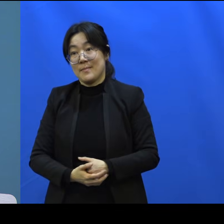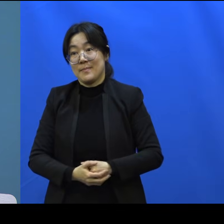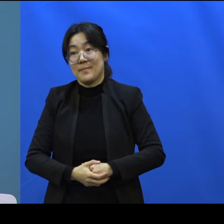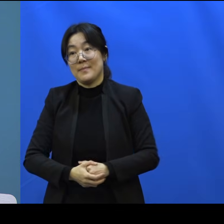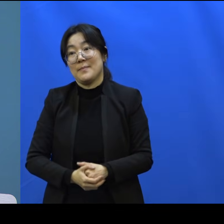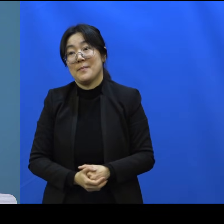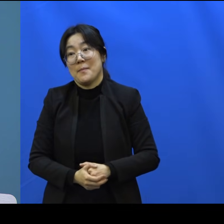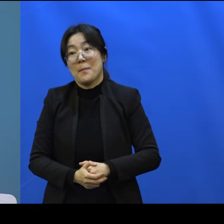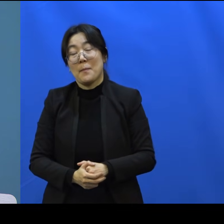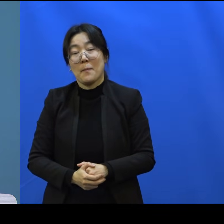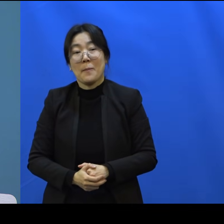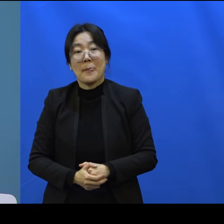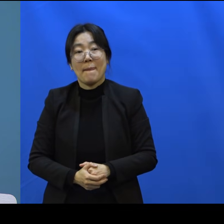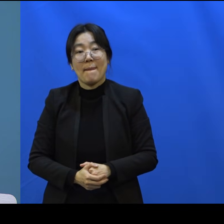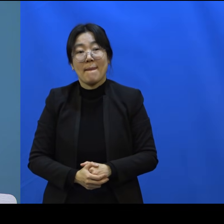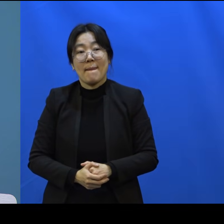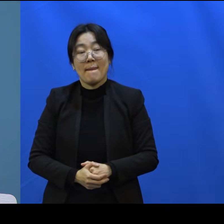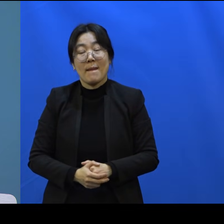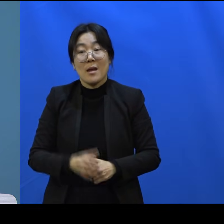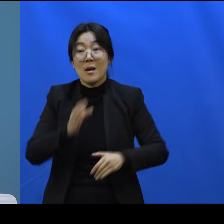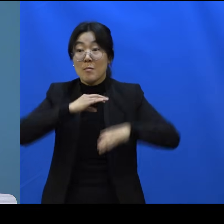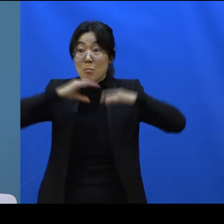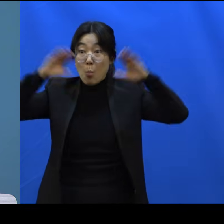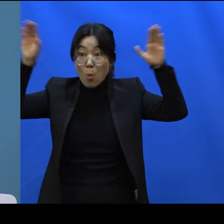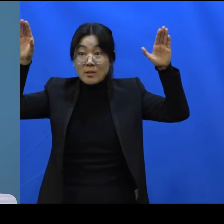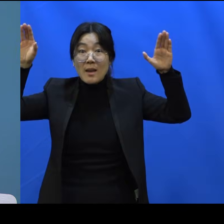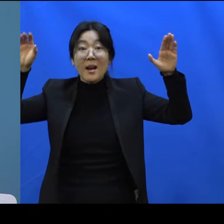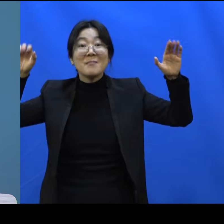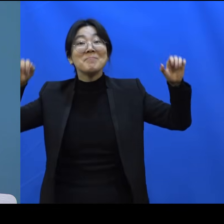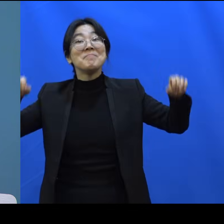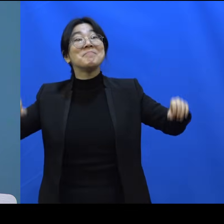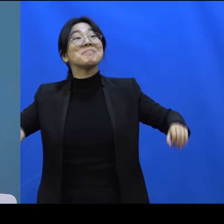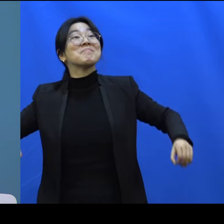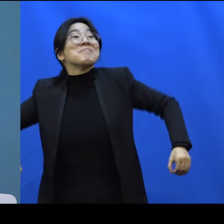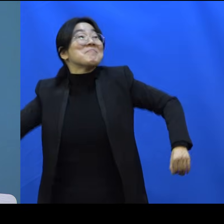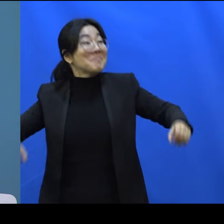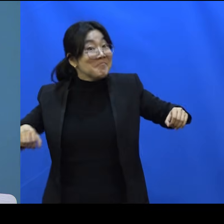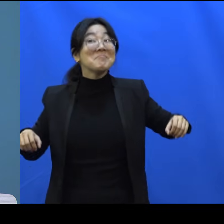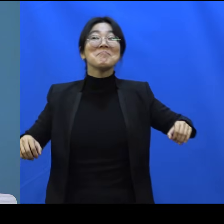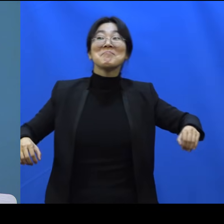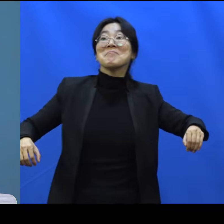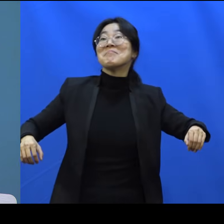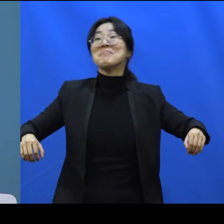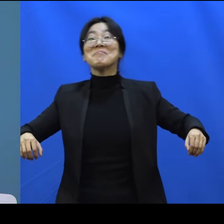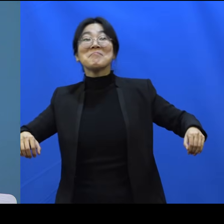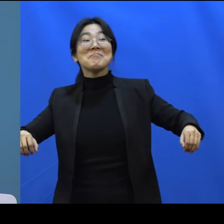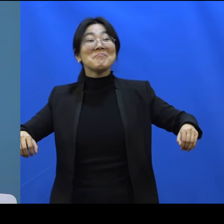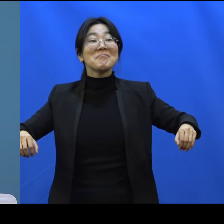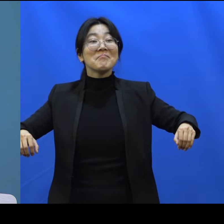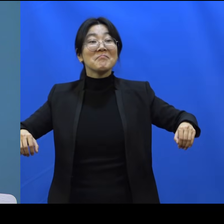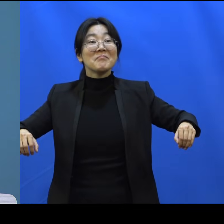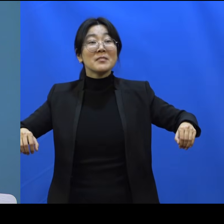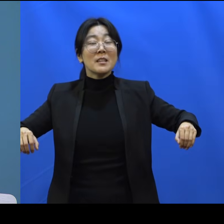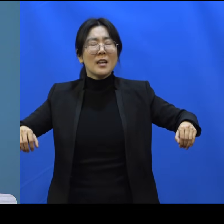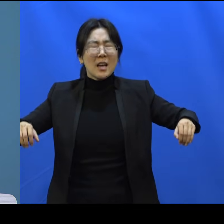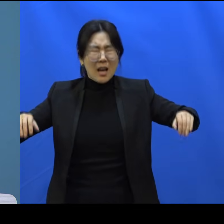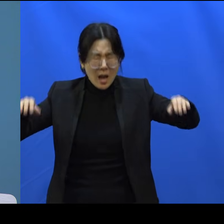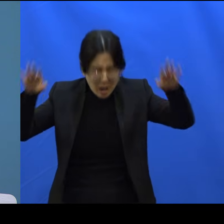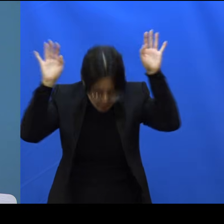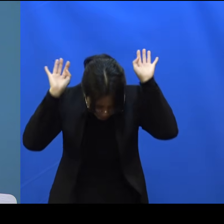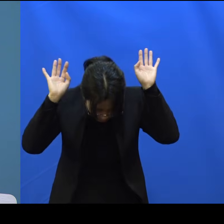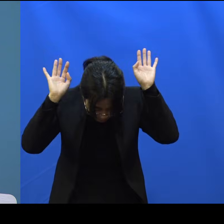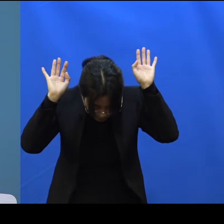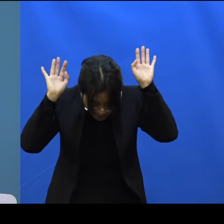40년. 그러니까 이 말의 의미는 우리의 많은 경우에는 일평생 못 배우고 이걸 떠나는 겁니다,